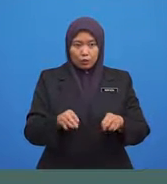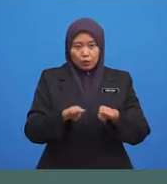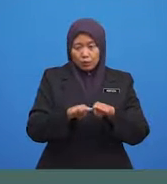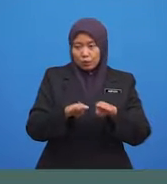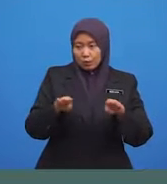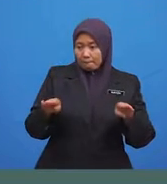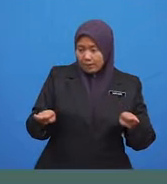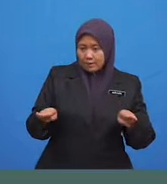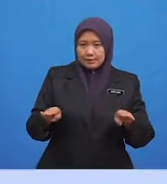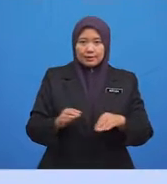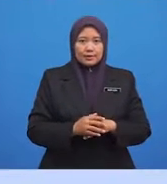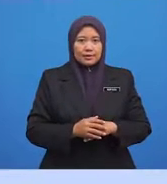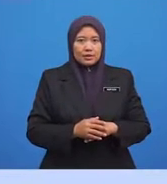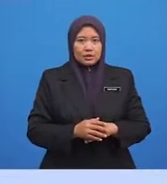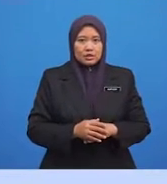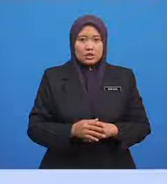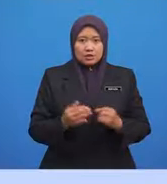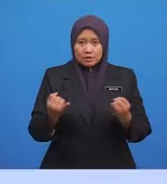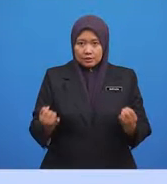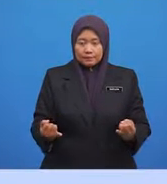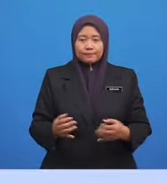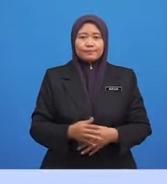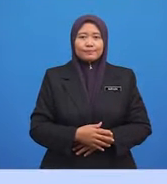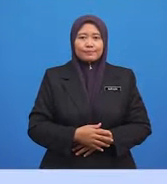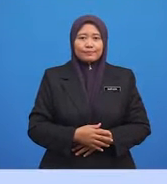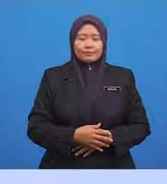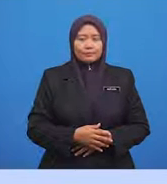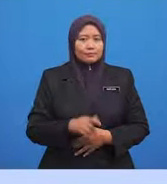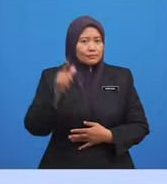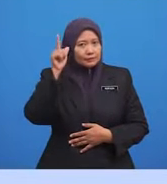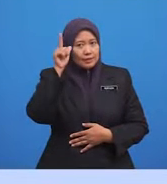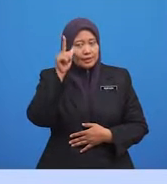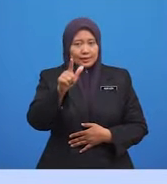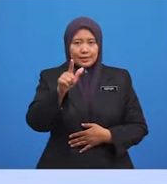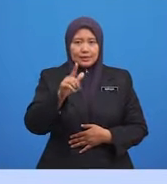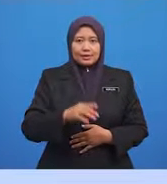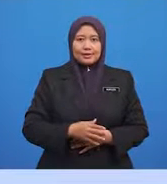ada di persekitaran anda? Lihat paparan ini.